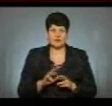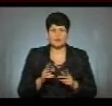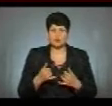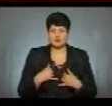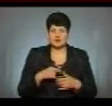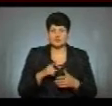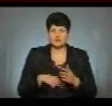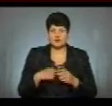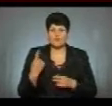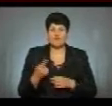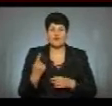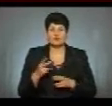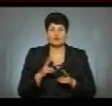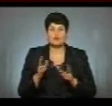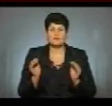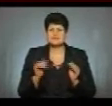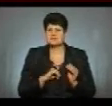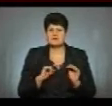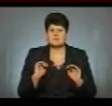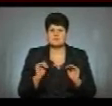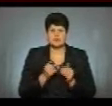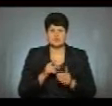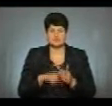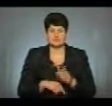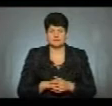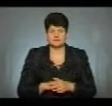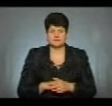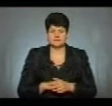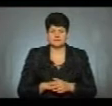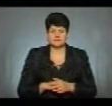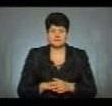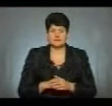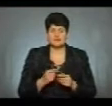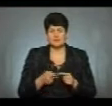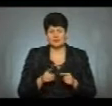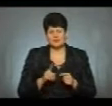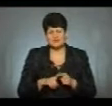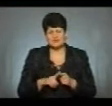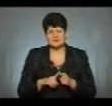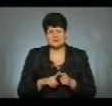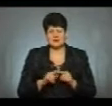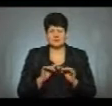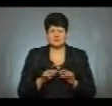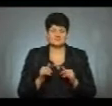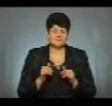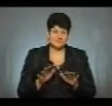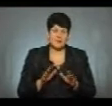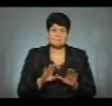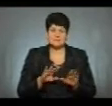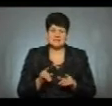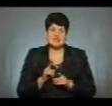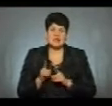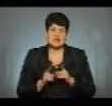в області, до кого найменша довіра? Ну, це такий перманентний процес. Дійсно, після